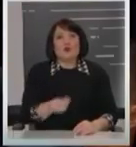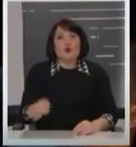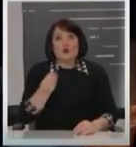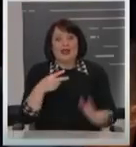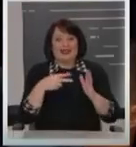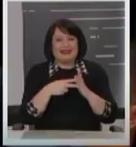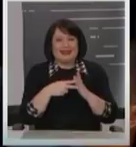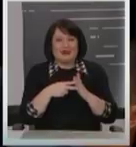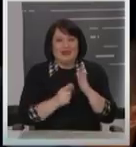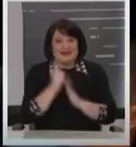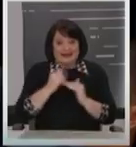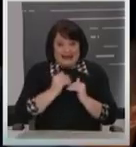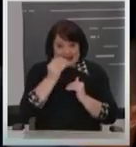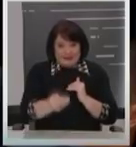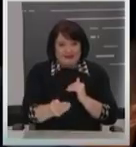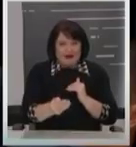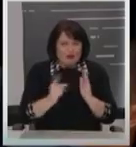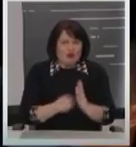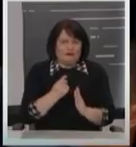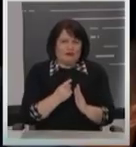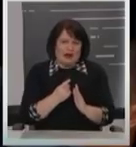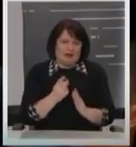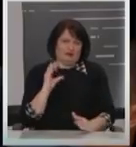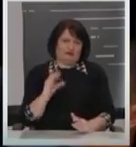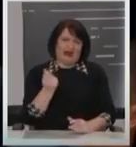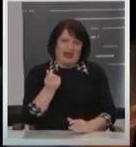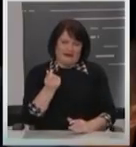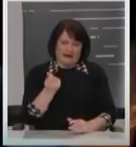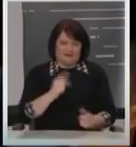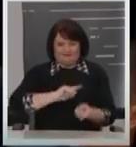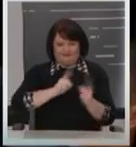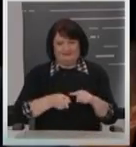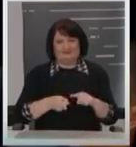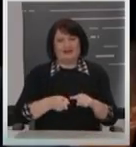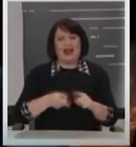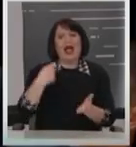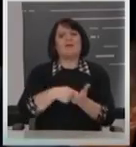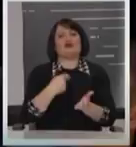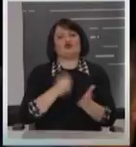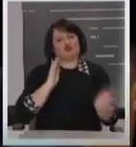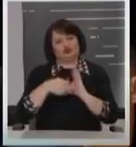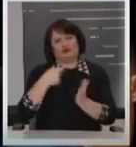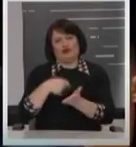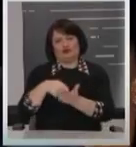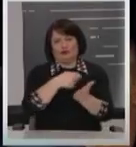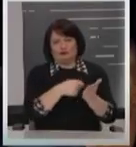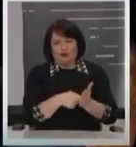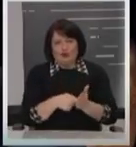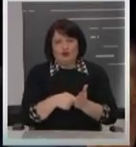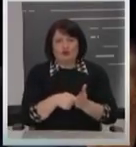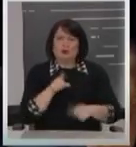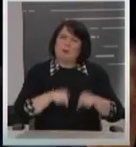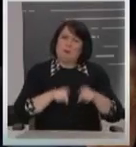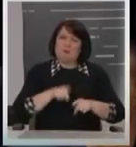το 2011. Και σε αντίθεση με τους άμεσους φόρους, ως γνωστόν, που επιβαρύνουν